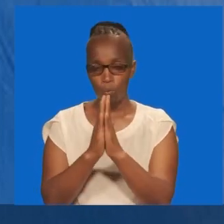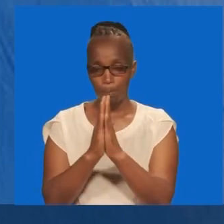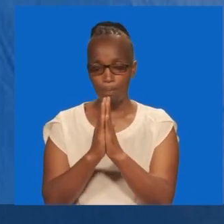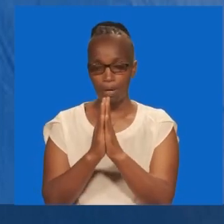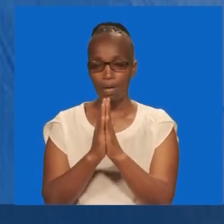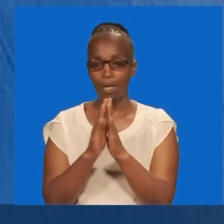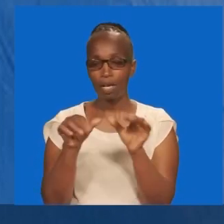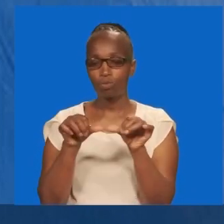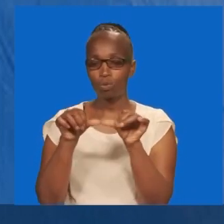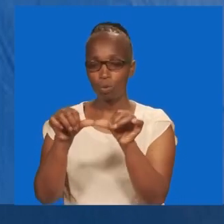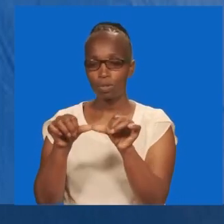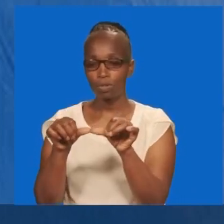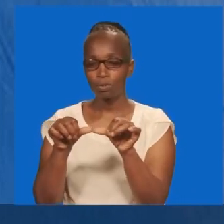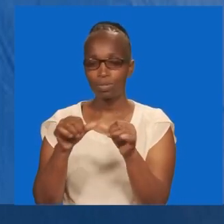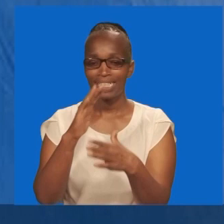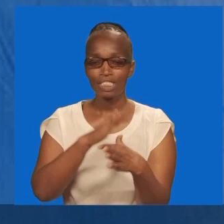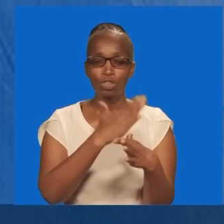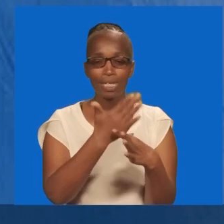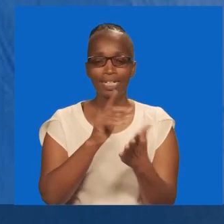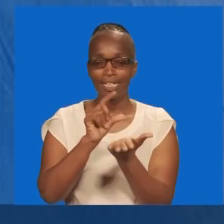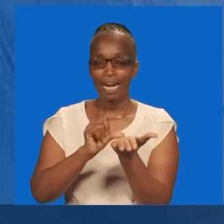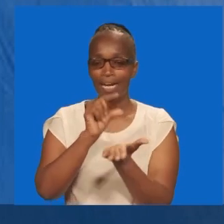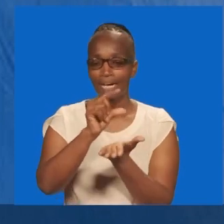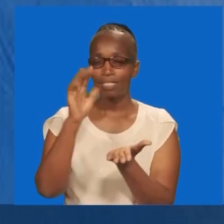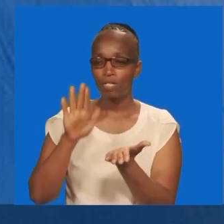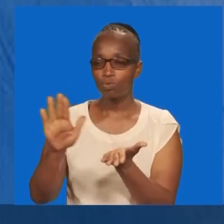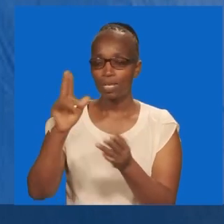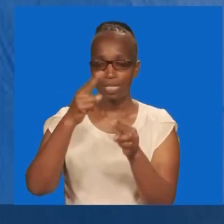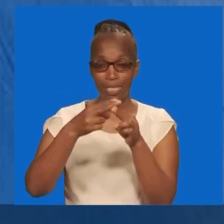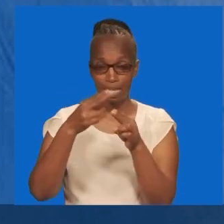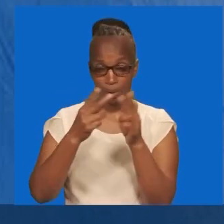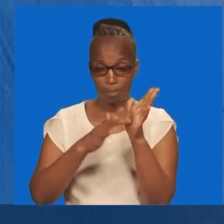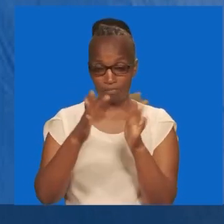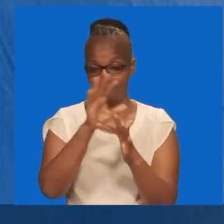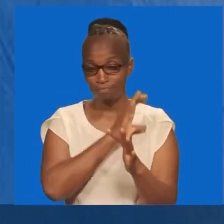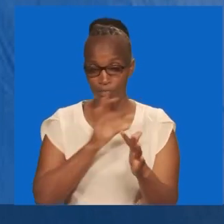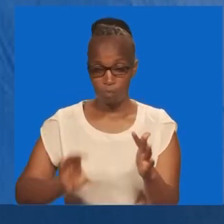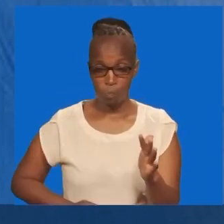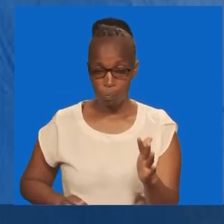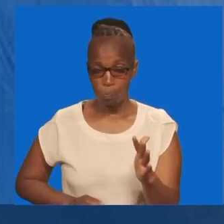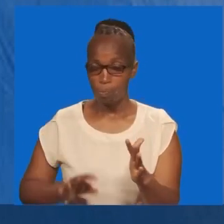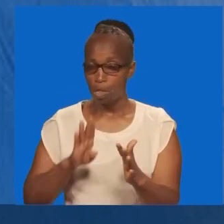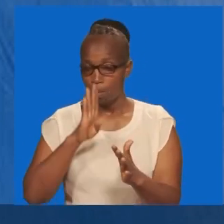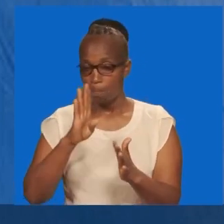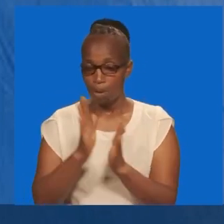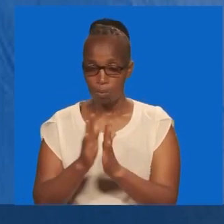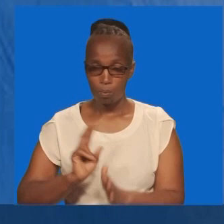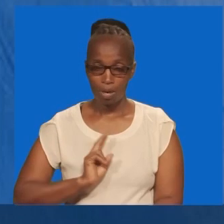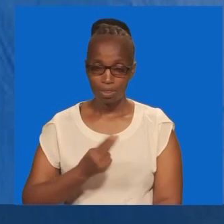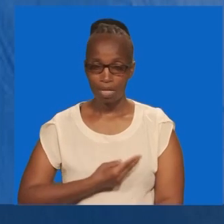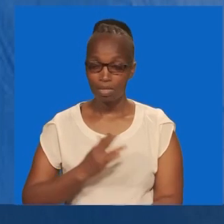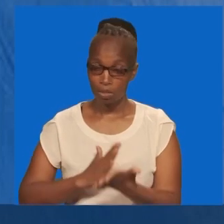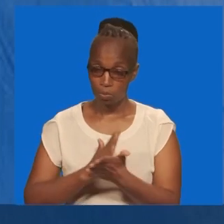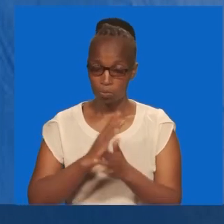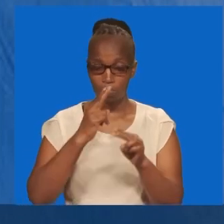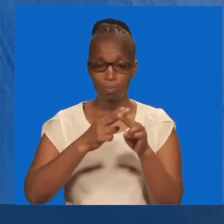na ukatuzidishe neema, ukatuzidishie neema yako katika jina la Yesu Kristo. Simama nasi Bwana, maana hakuna kama